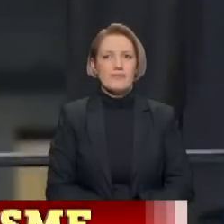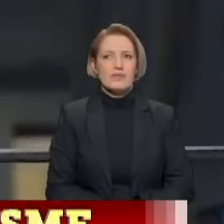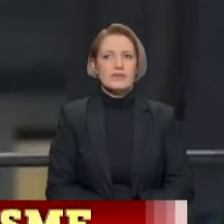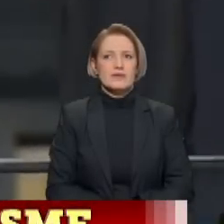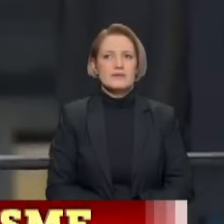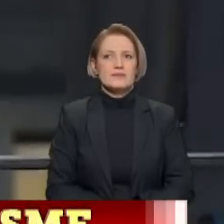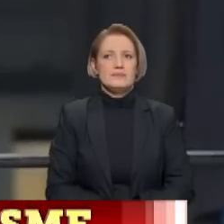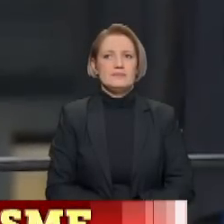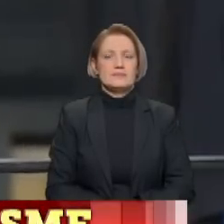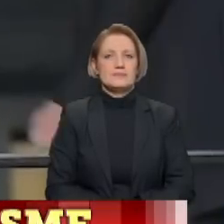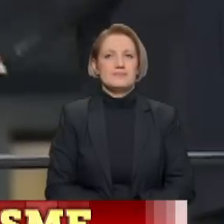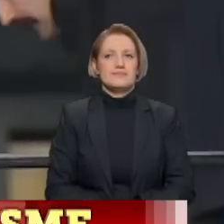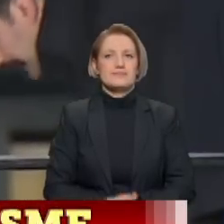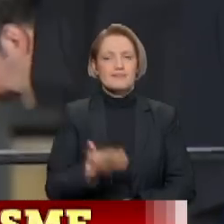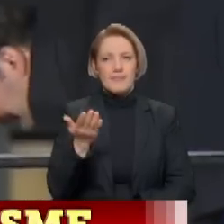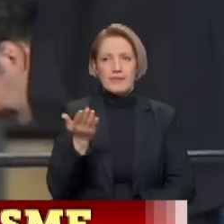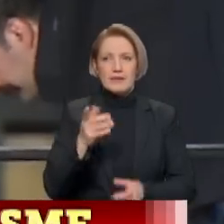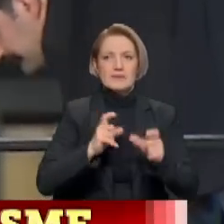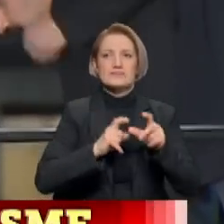Hey gidi Saraçhane.